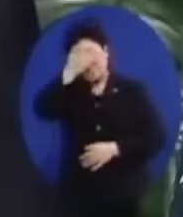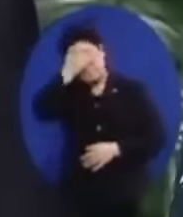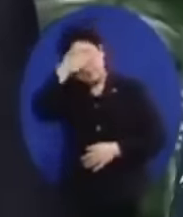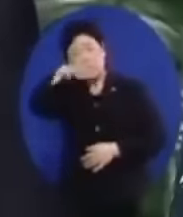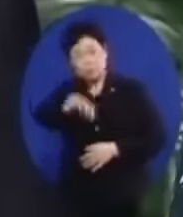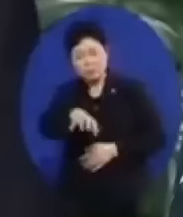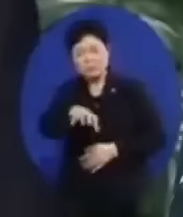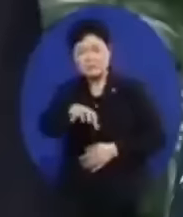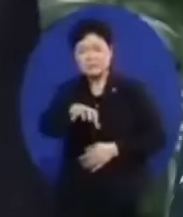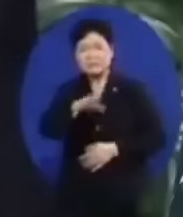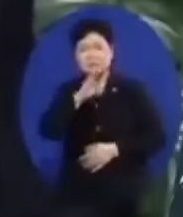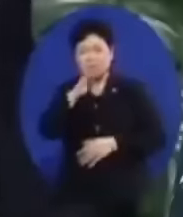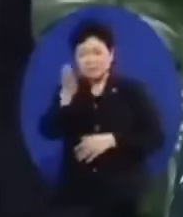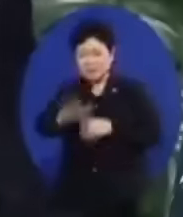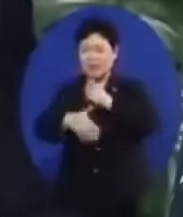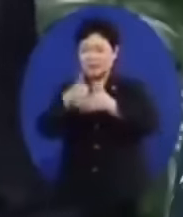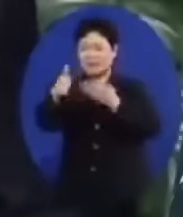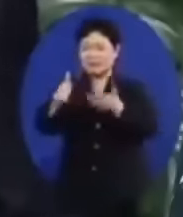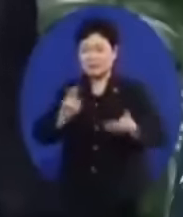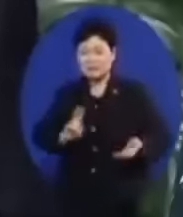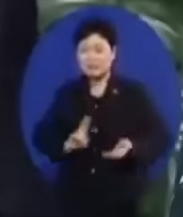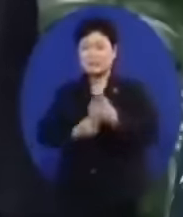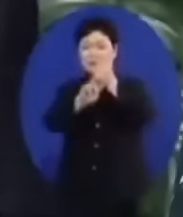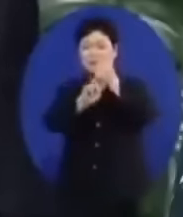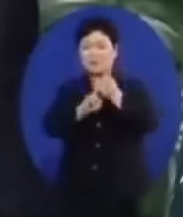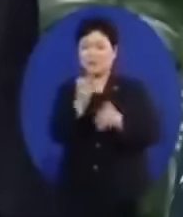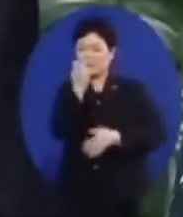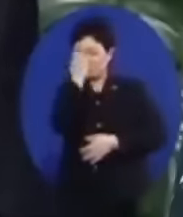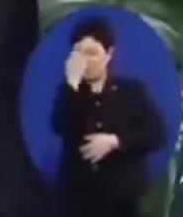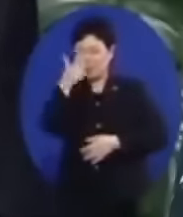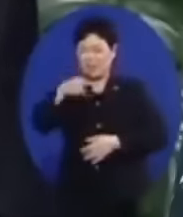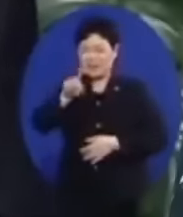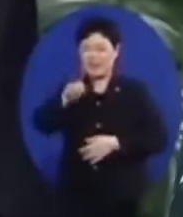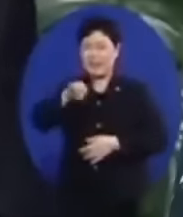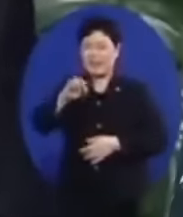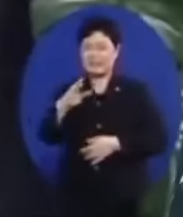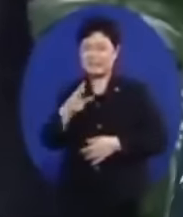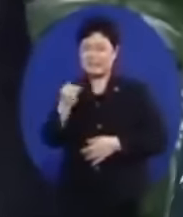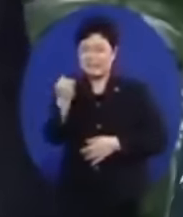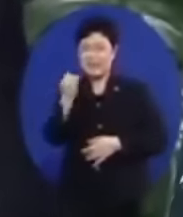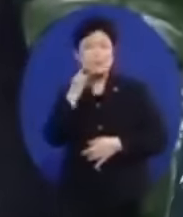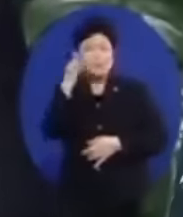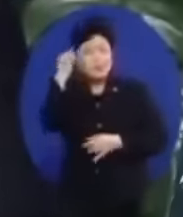그런데 어떻게 하나님이 기적적으로 최자실 목사님을 만나게 해주셨는지.